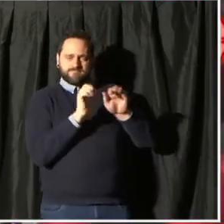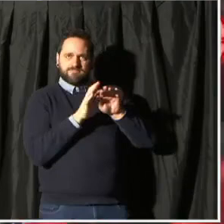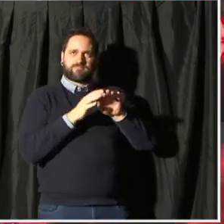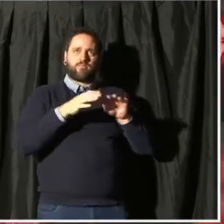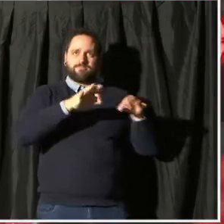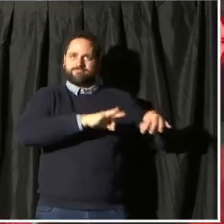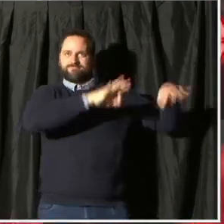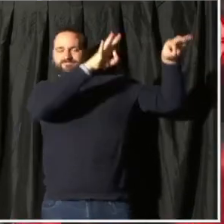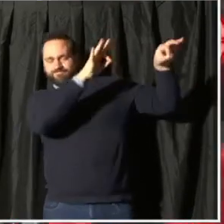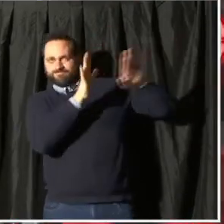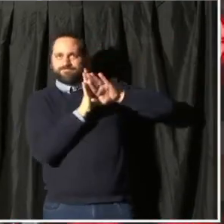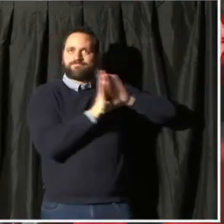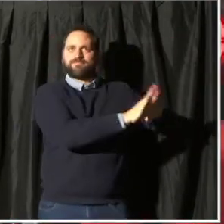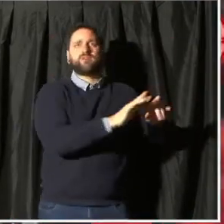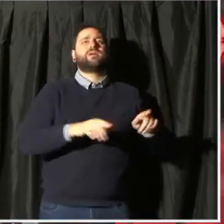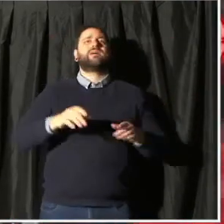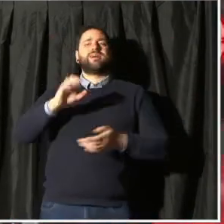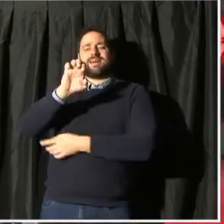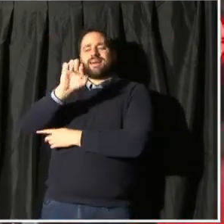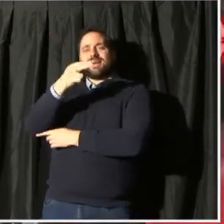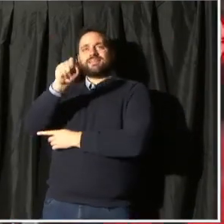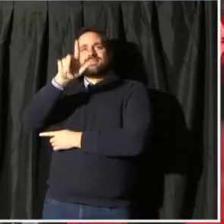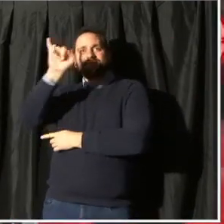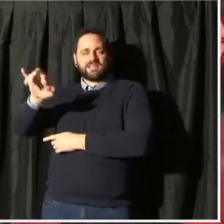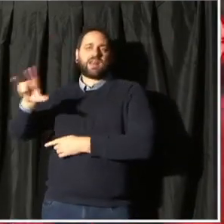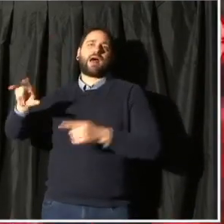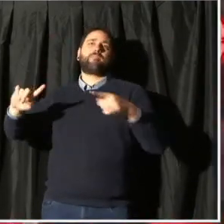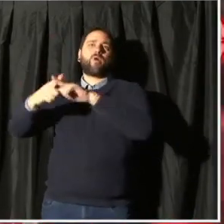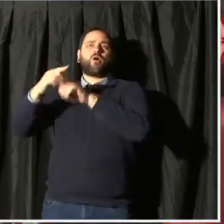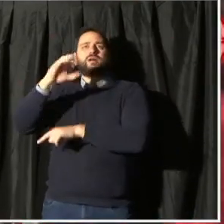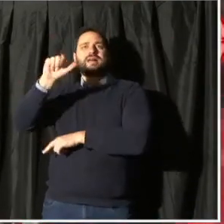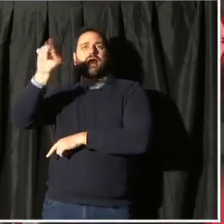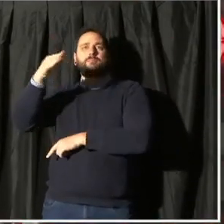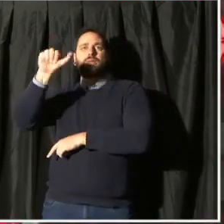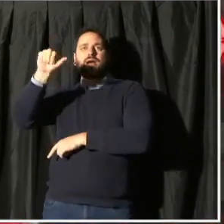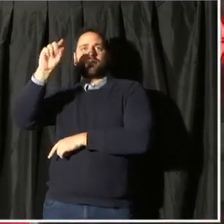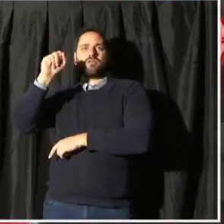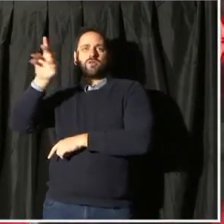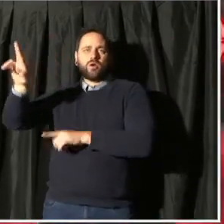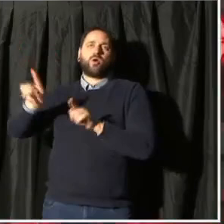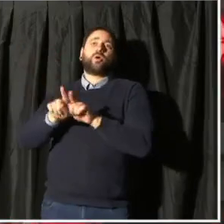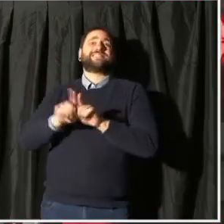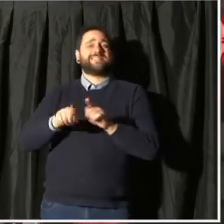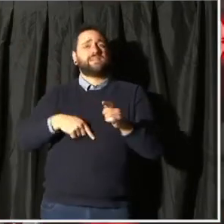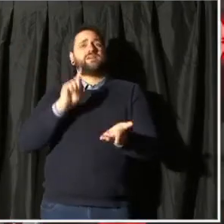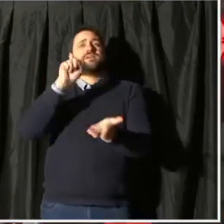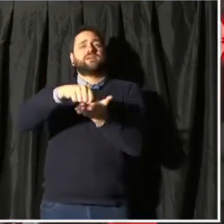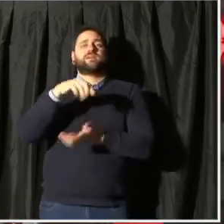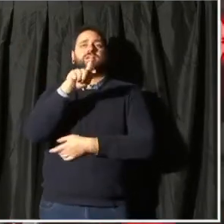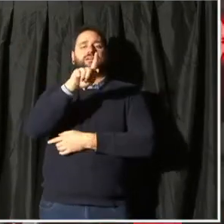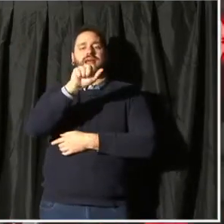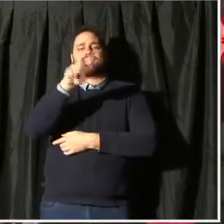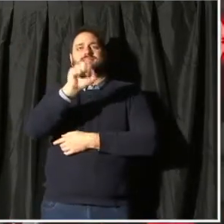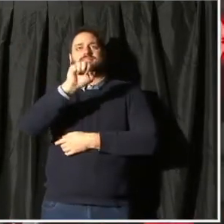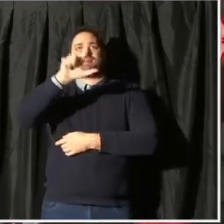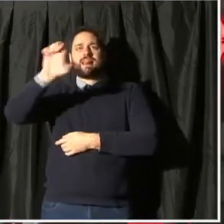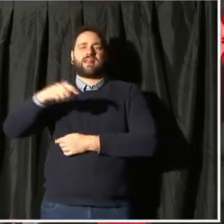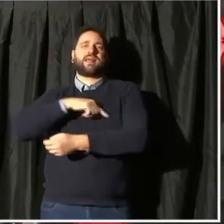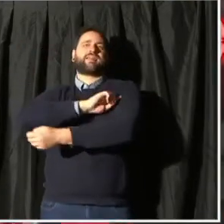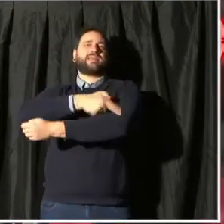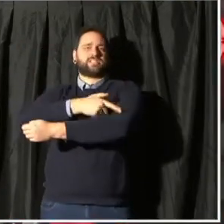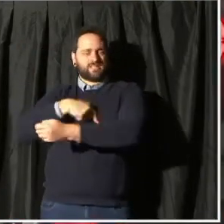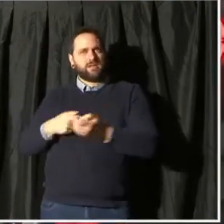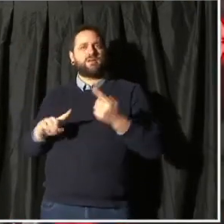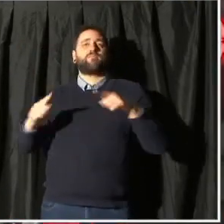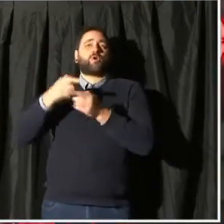puis malheureusement les licenciements chez gaz et l'énergie alors bien entendu la bataille allé très très clair pour nous il ya une